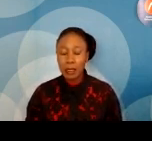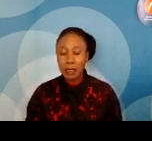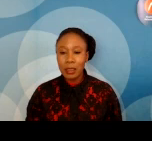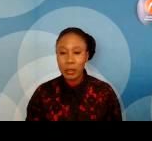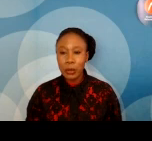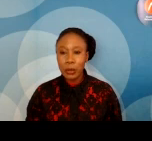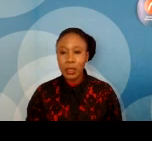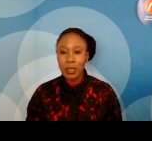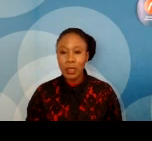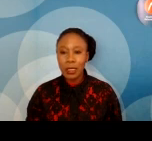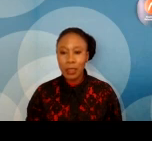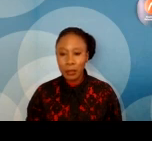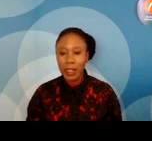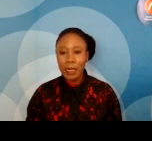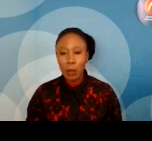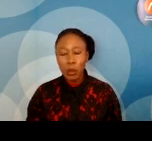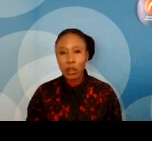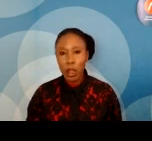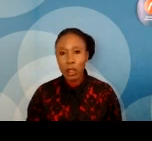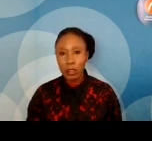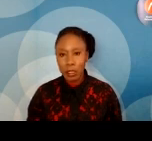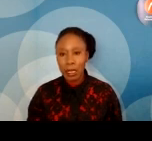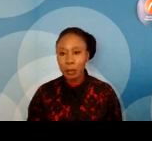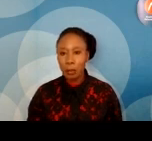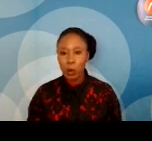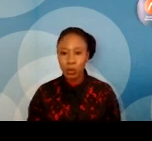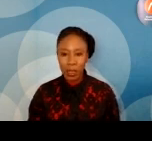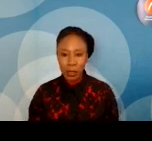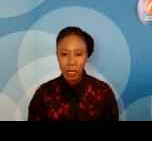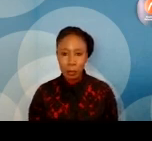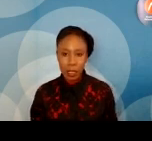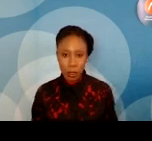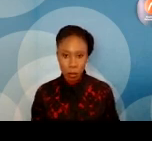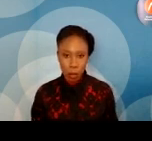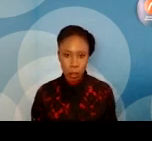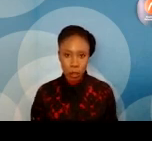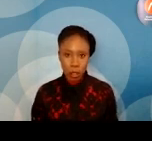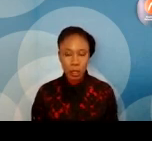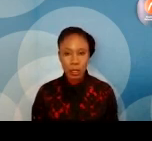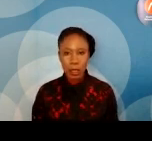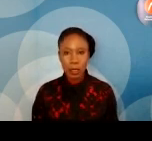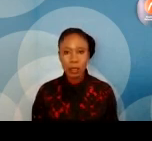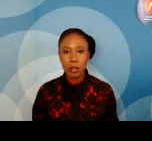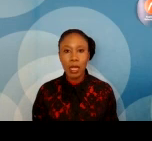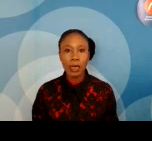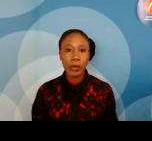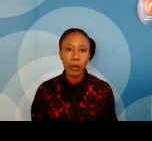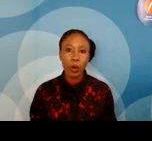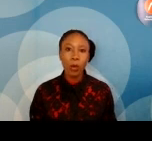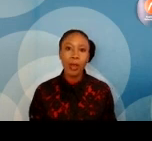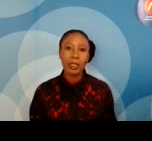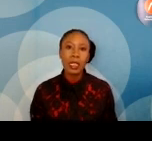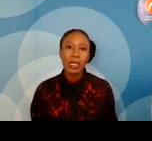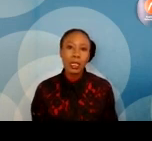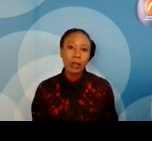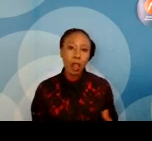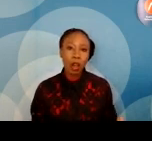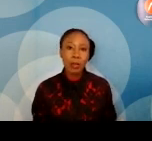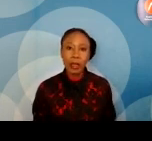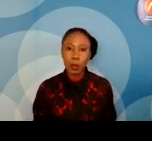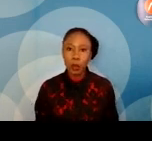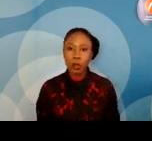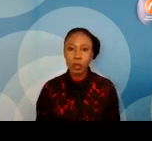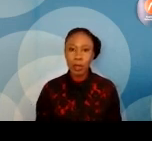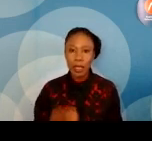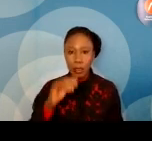ett sätt att just välja bort lönsam mångfald. Precis som Malin sa tidigare så handlar det ju om att vi